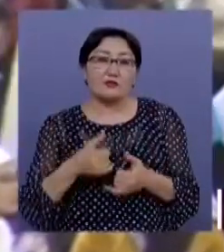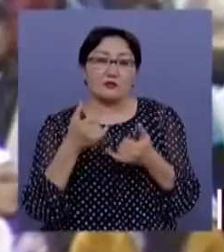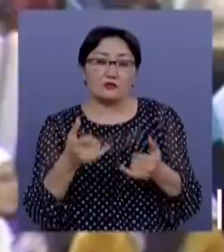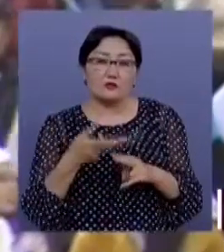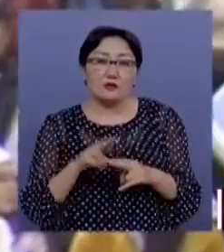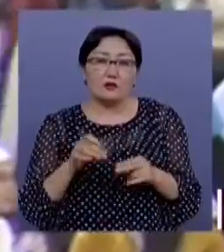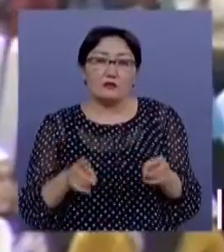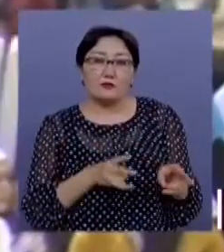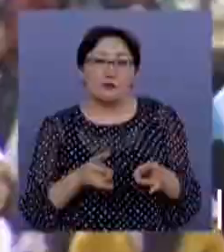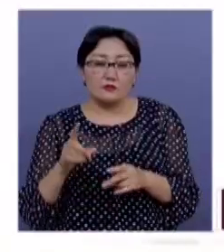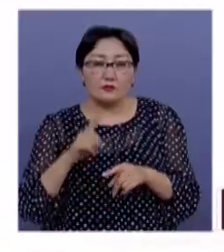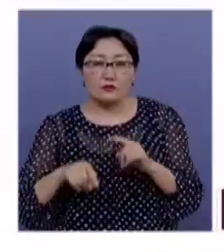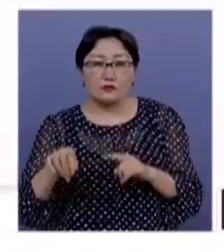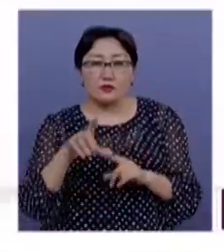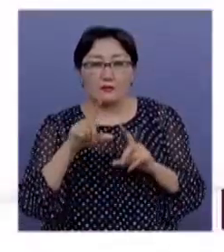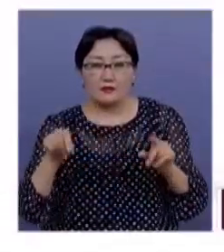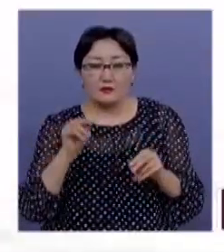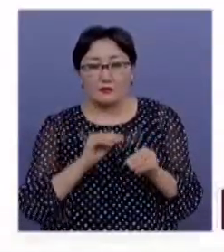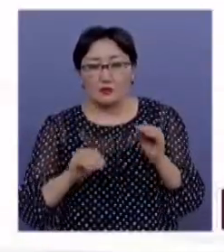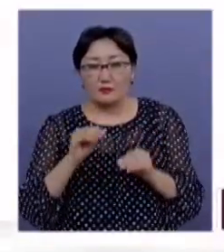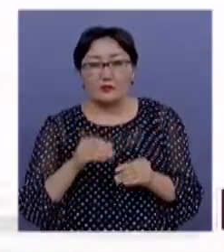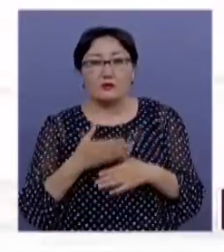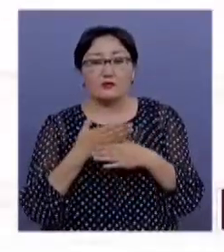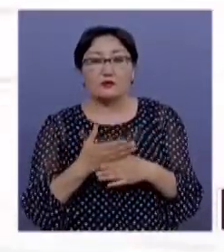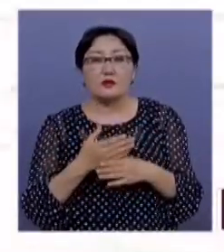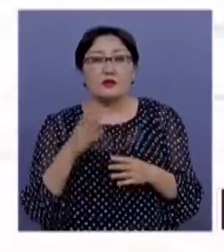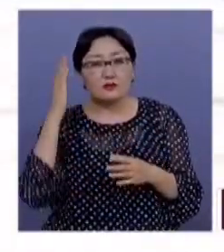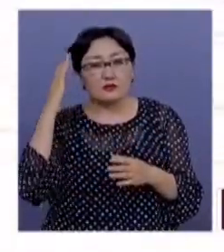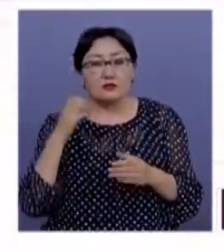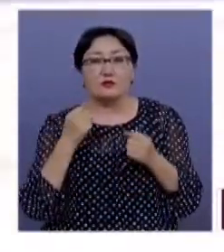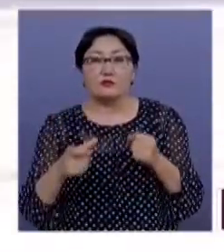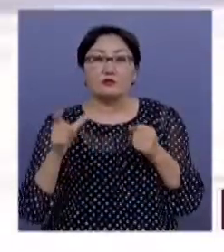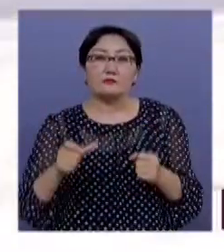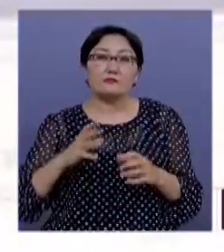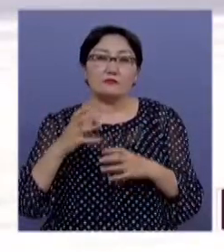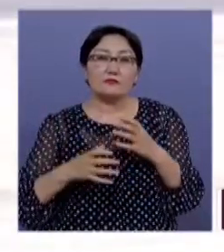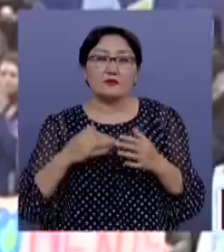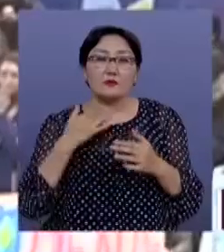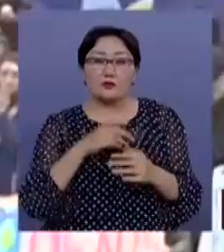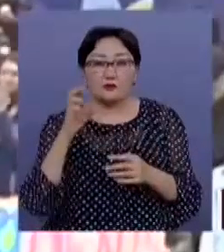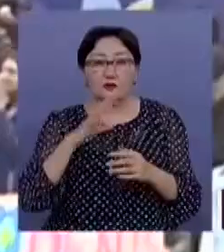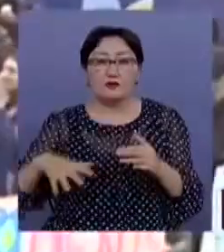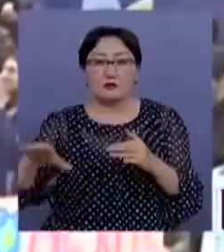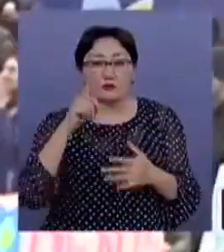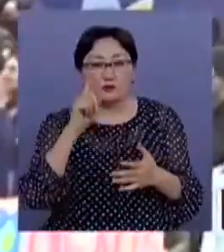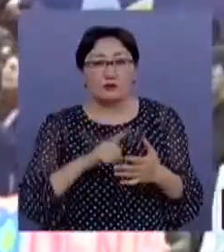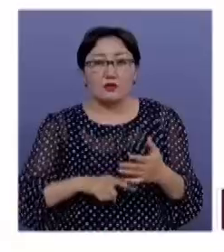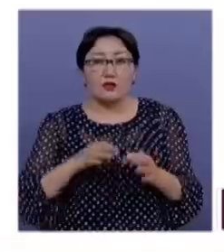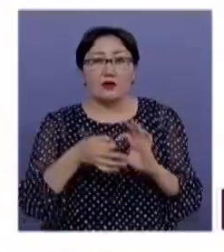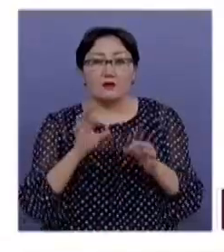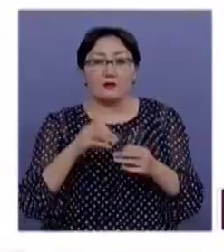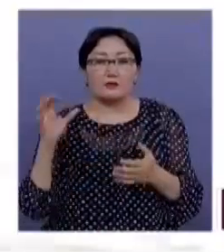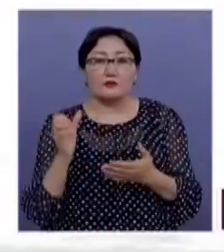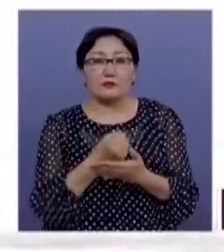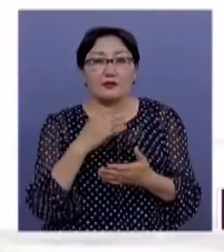мәнерлеп сырғанаудың отандық мектебін қалыптастыруға үлес қосты. Оның талантты спортшы ретінде әлемнің көптеген елдері мойындады. Олимпиада жүлдегері мен